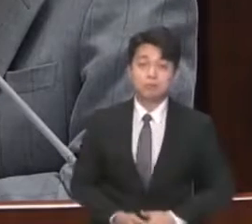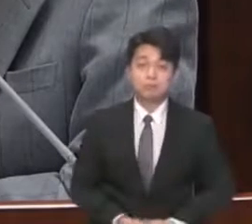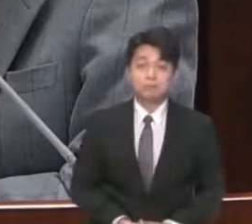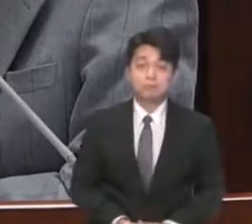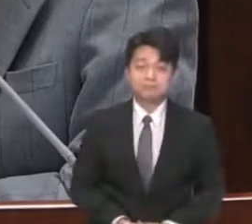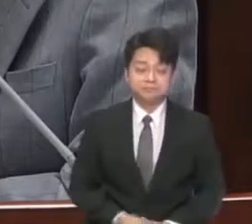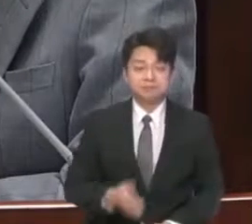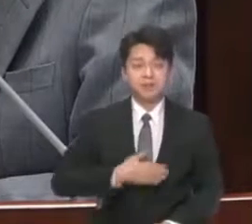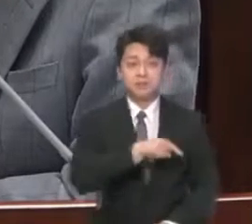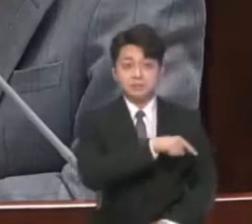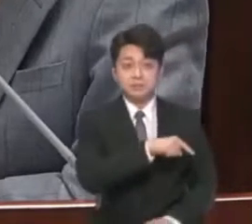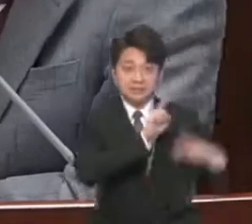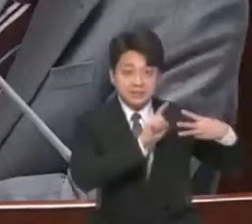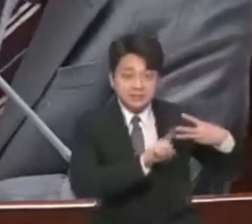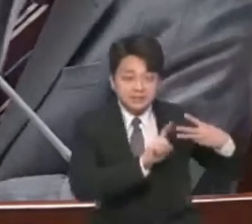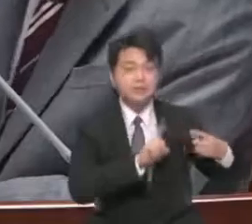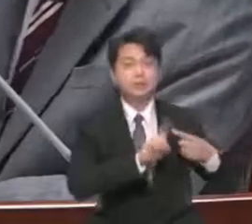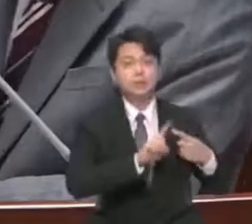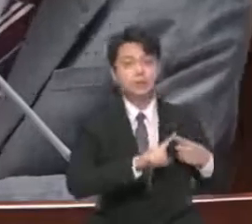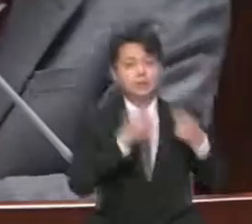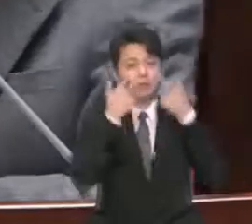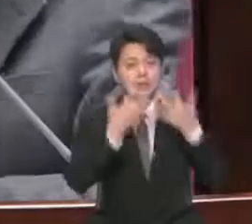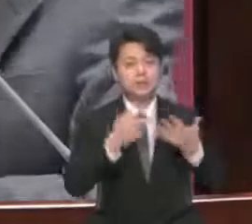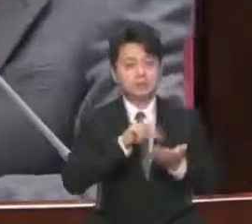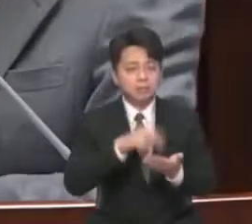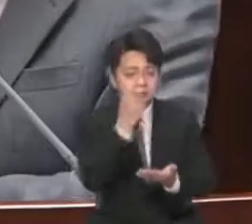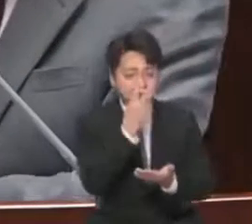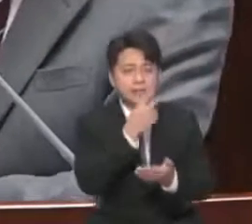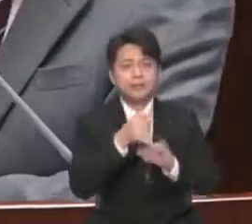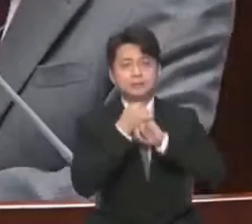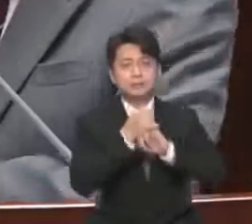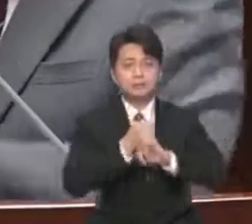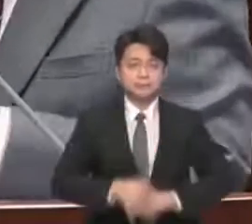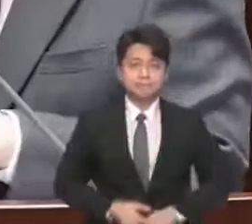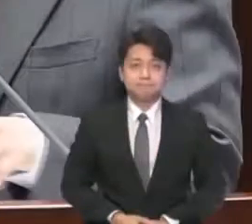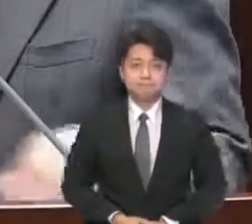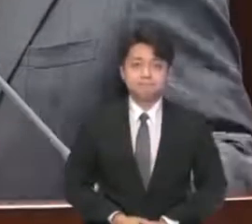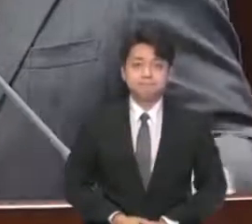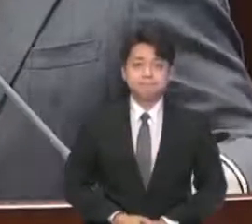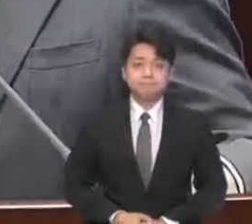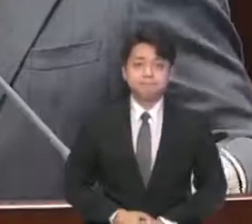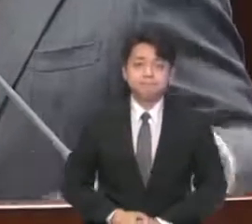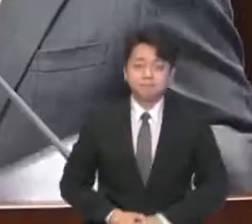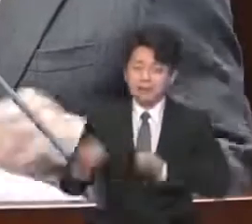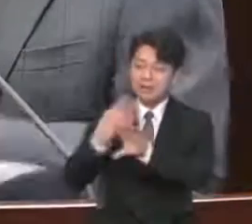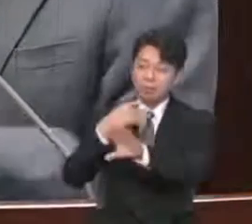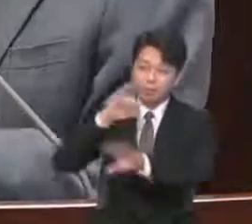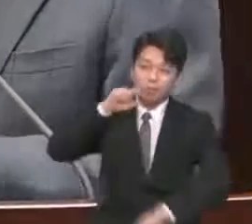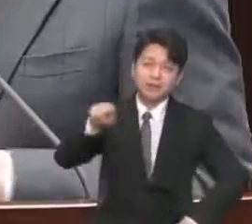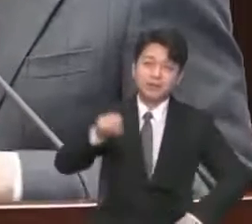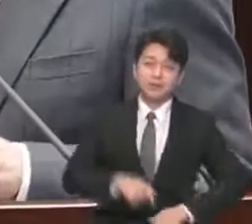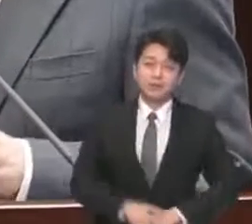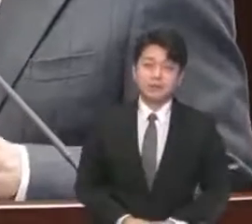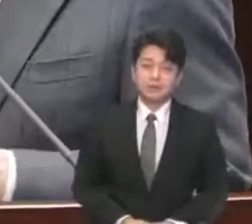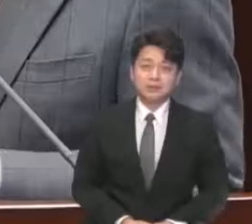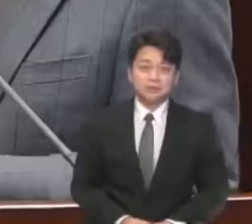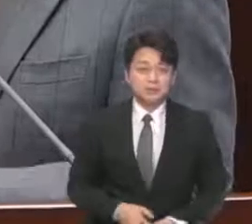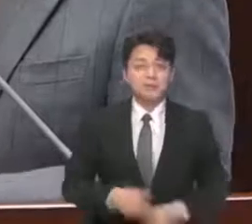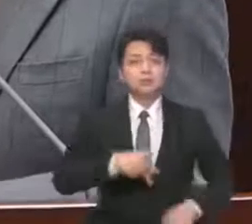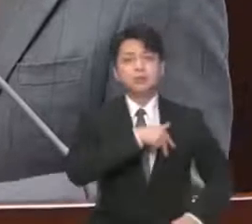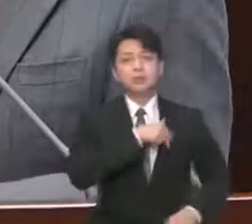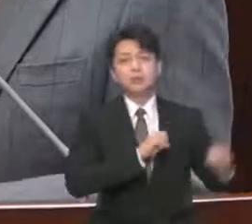제가 다시 한번 확인해 보겠습니다. 그러니까 지금 이야기 못 하는 거 아니에요? 준비해 왔는데도 아니 뭐 제가 지금 의원님께서 말씀한 그 세 가지 조건에 대해서는